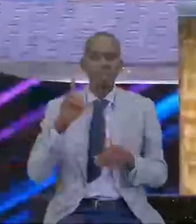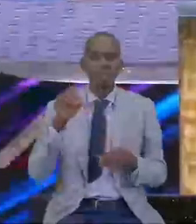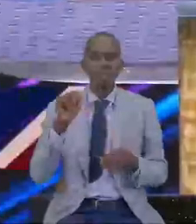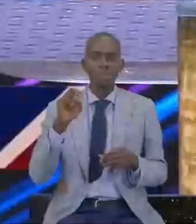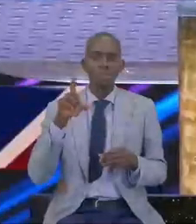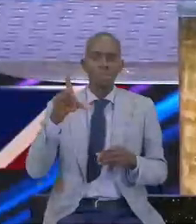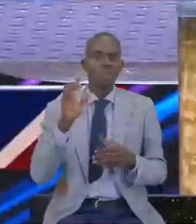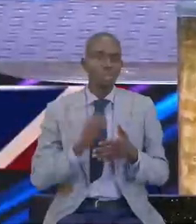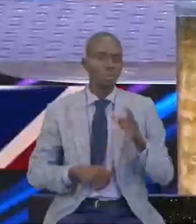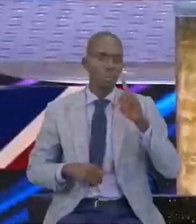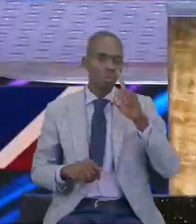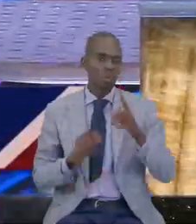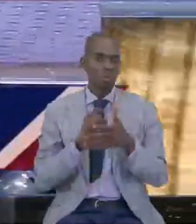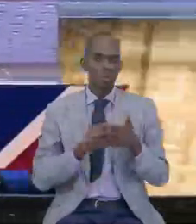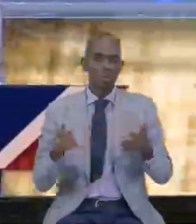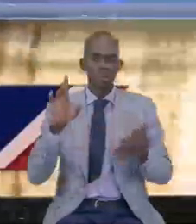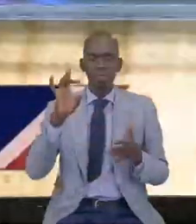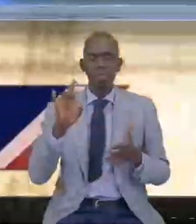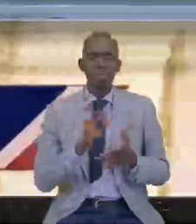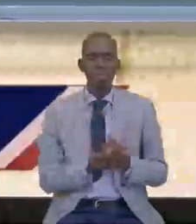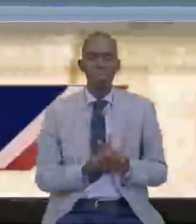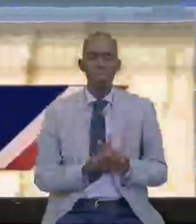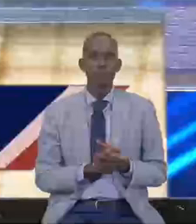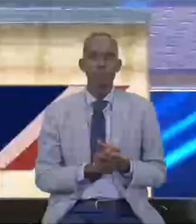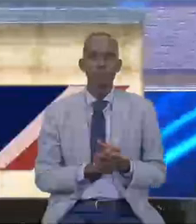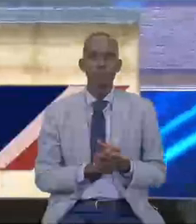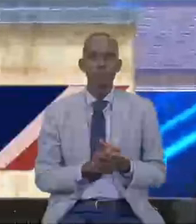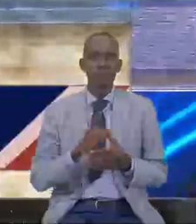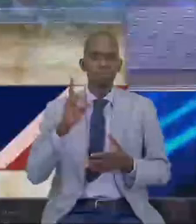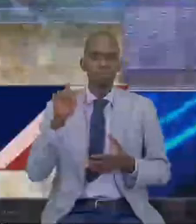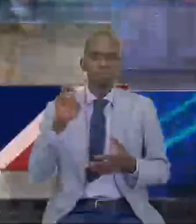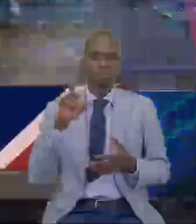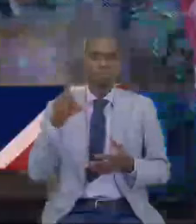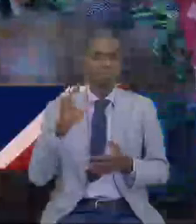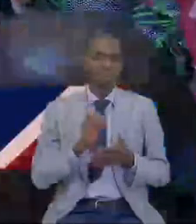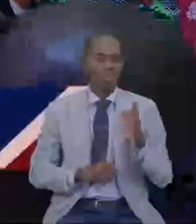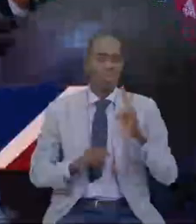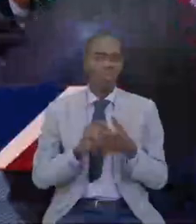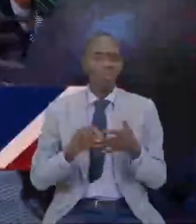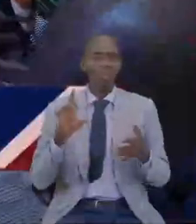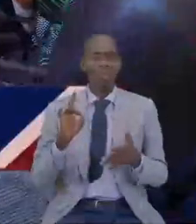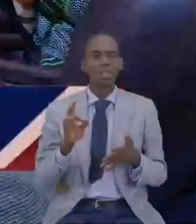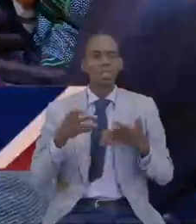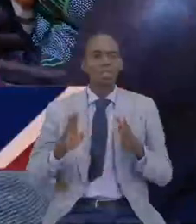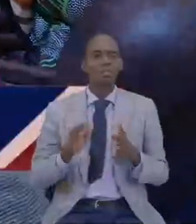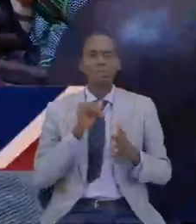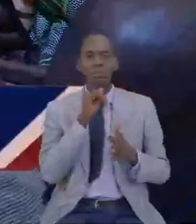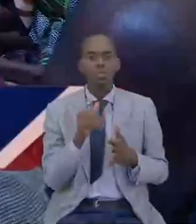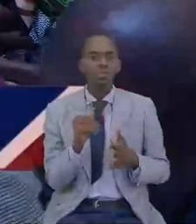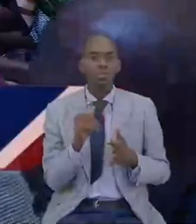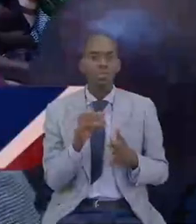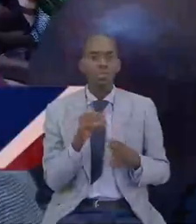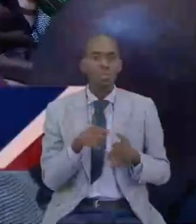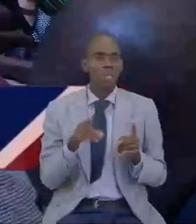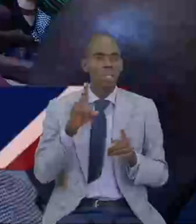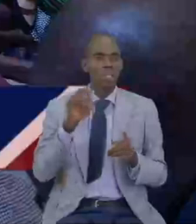8. Daniel résolu dans son cœur, résolu de ne pas se souiller par les mets du